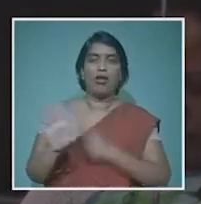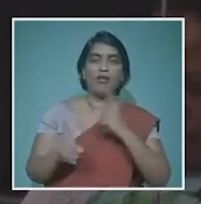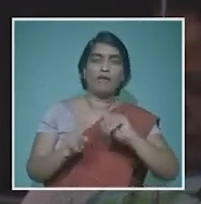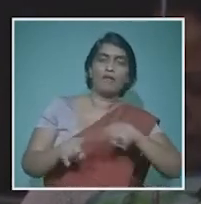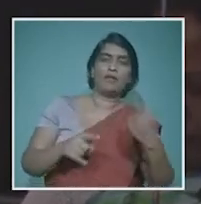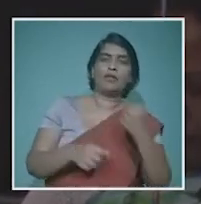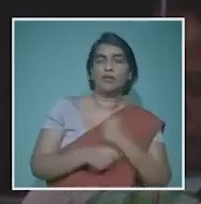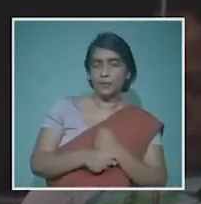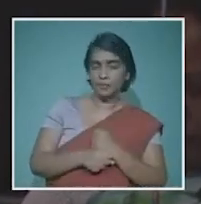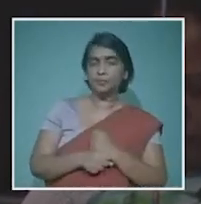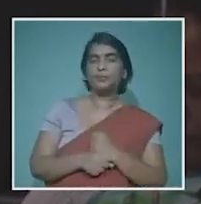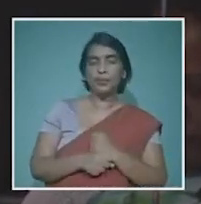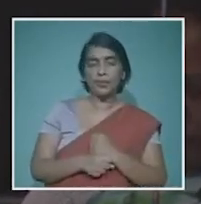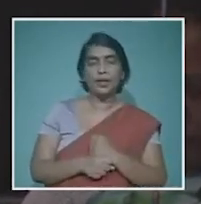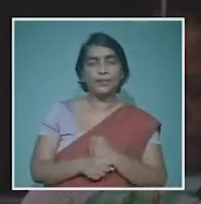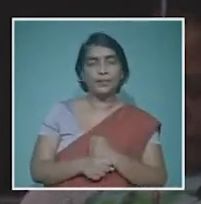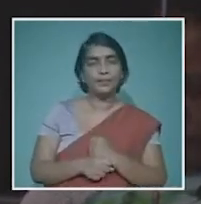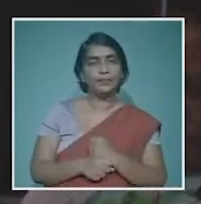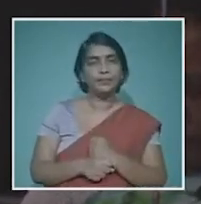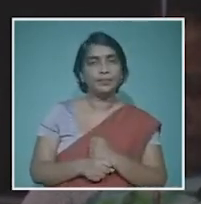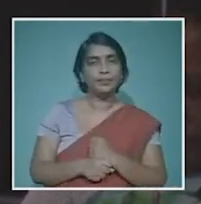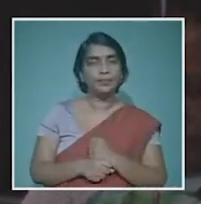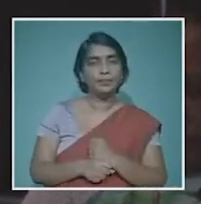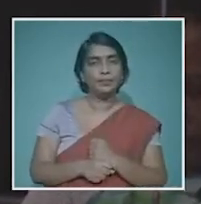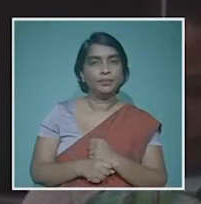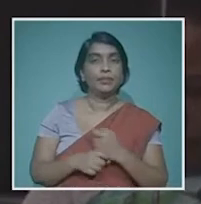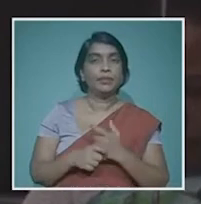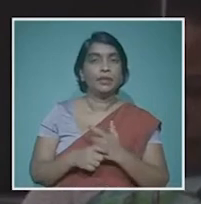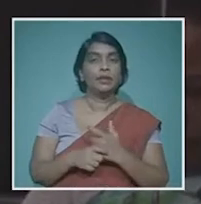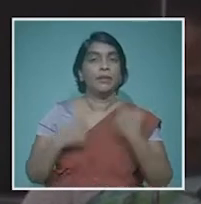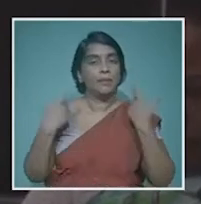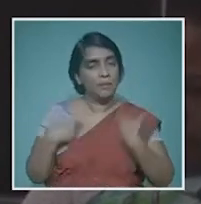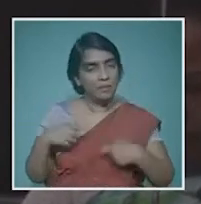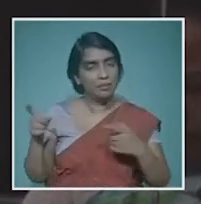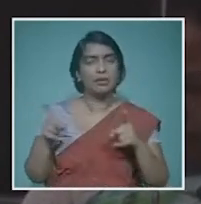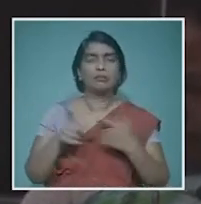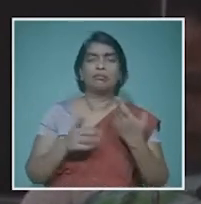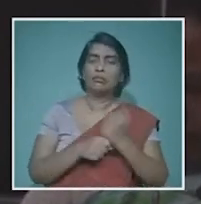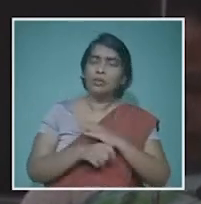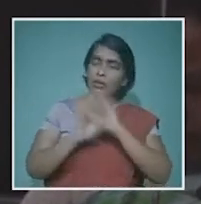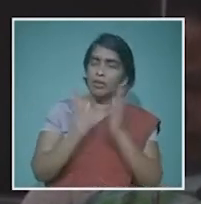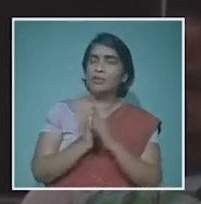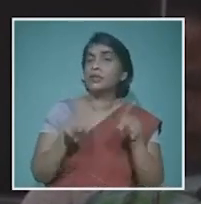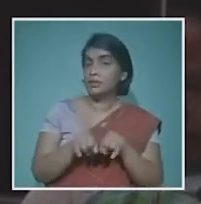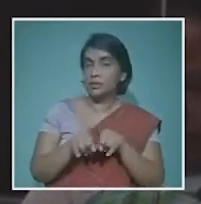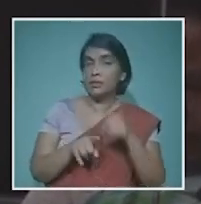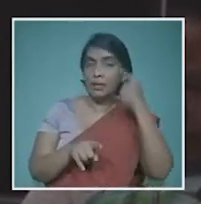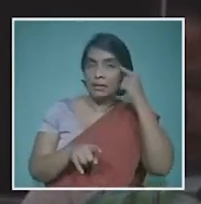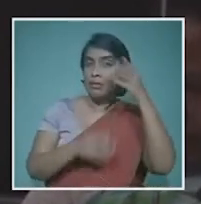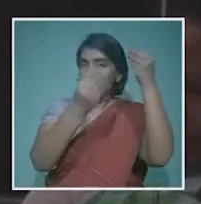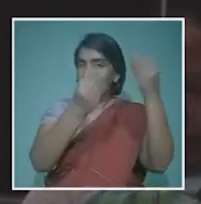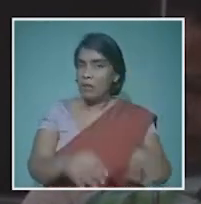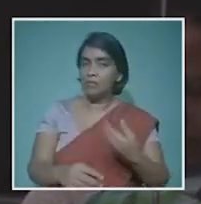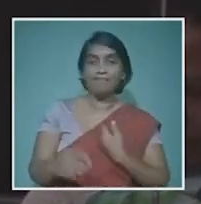ආවා ඊට පස්සේ මේ රාජපක්ෂ මහත්තයාටත් එච්චරයි හැමෝන්ටම එච්චරයි හිතන්න එපා අර බිම දාලා